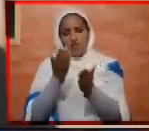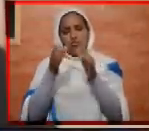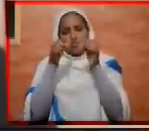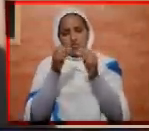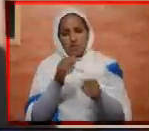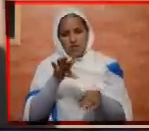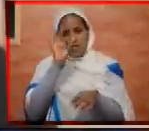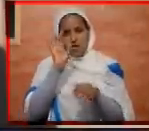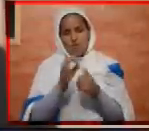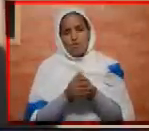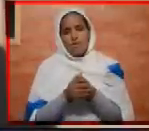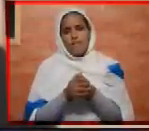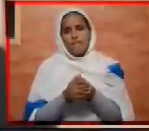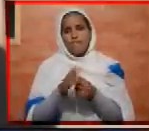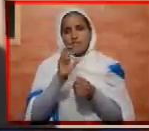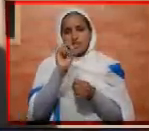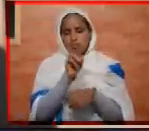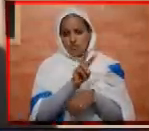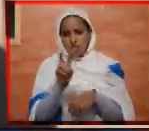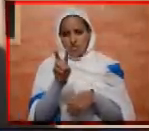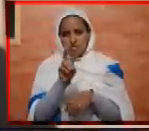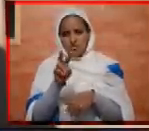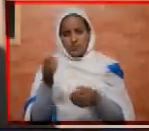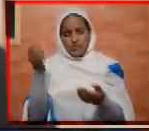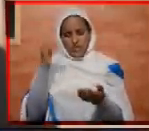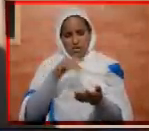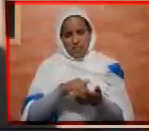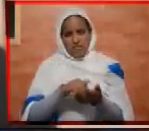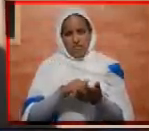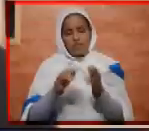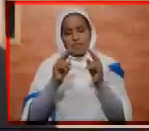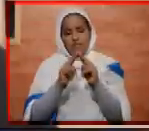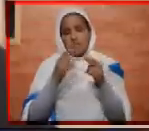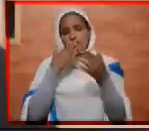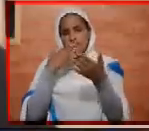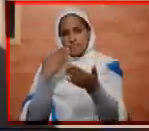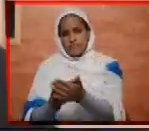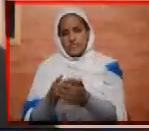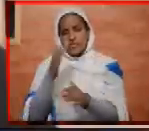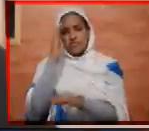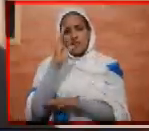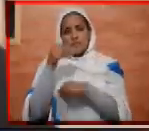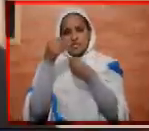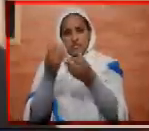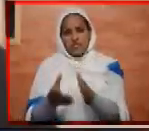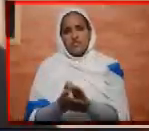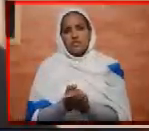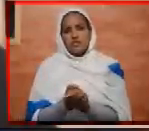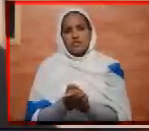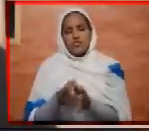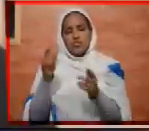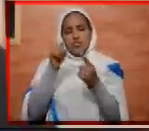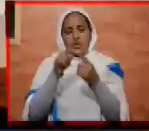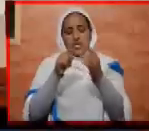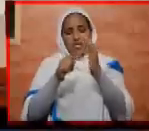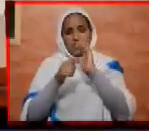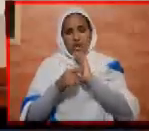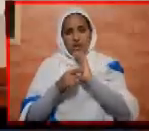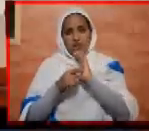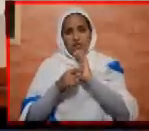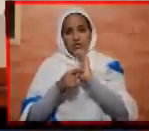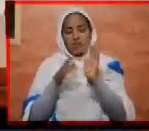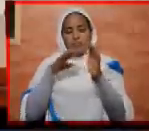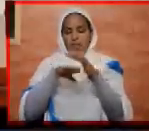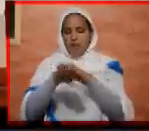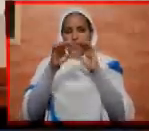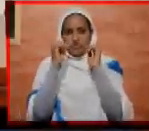ትምህርት ቤቶች ስንል ምን ማለታችን ነው? ልዩነታቸውስ ምንድን ነው? የገጠርና የከተማ አብነት ትምህርት ቤቶች